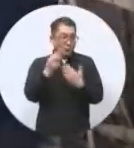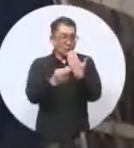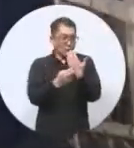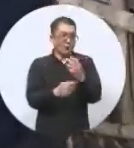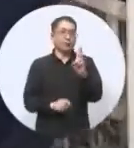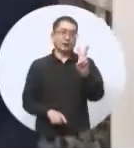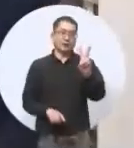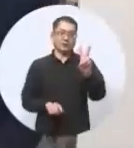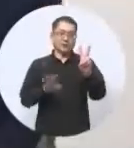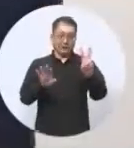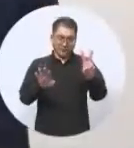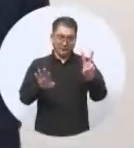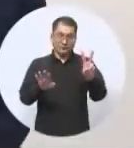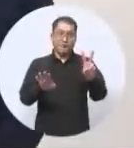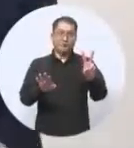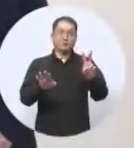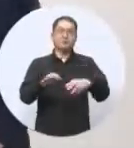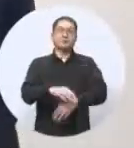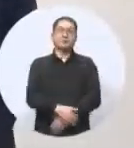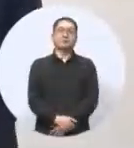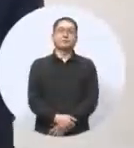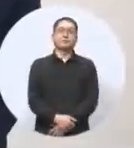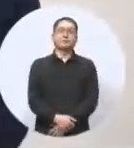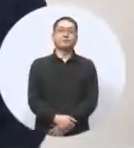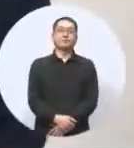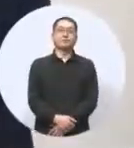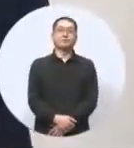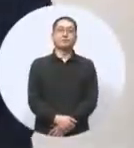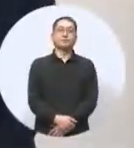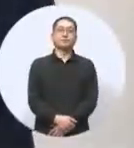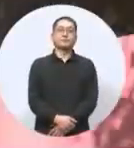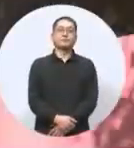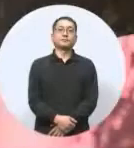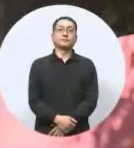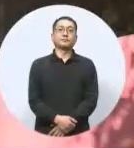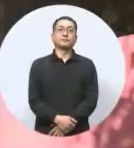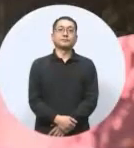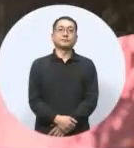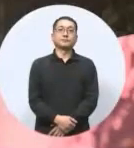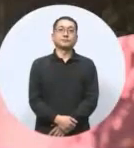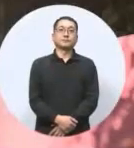ってからあのご紹介したいと思いますけれども、はい、